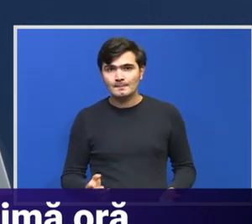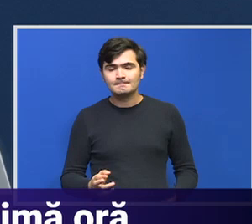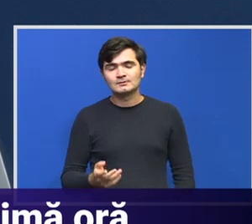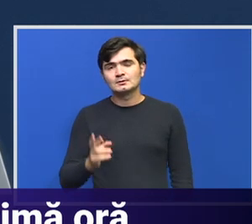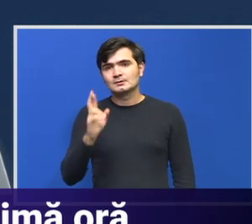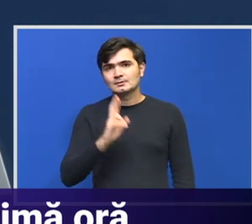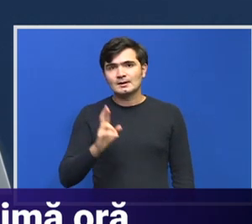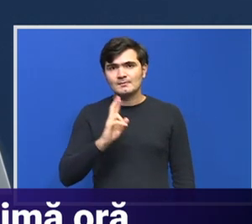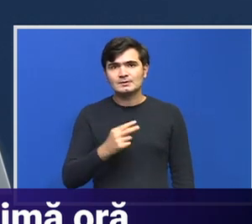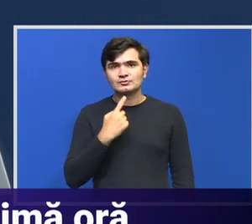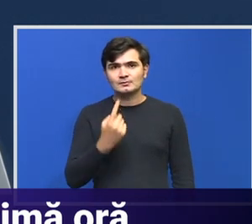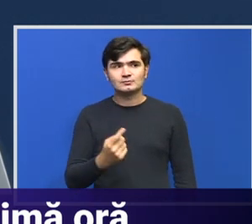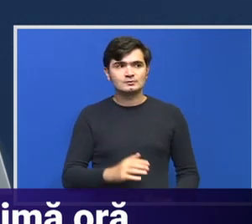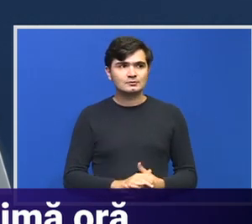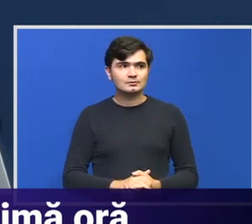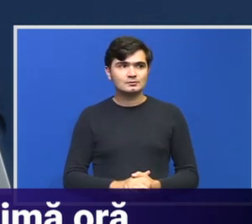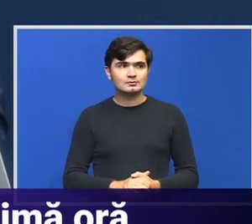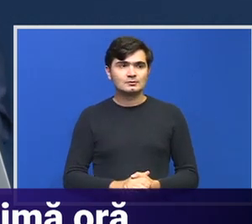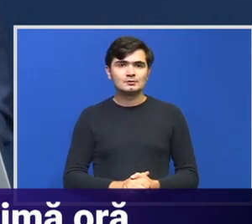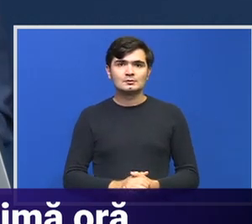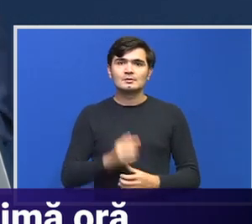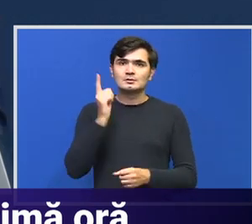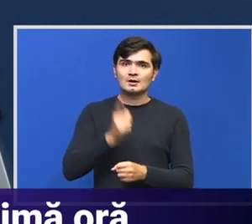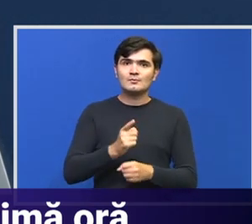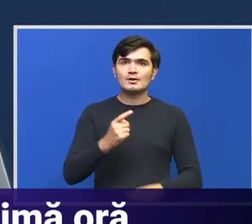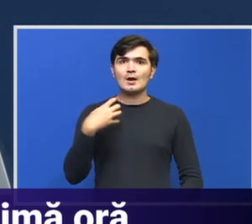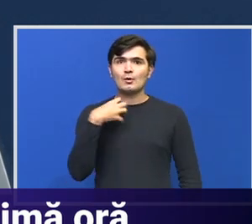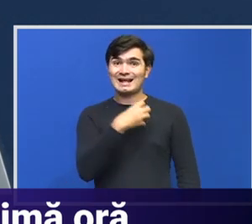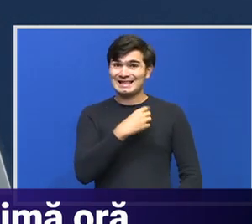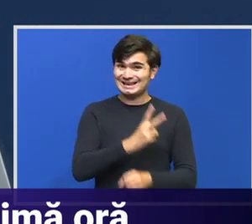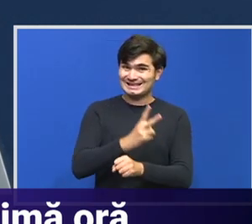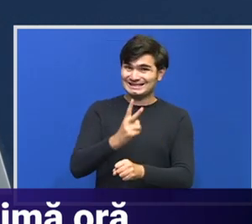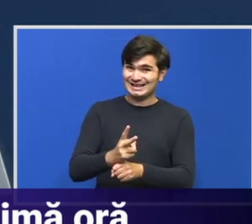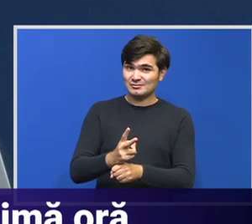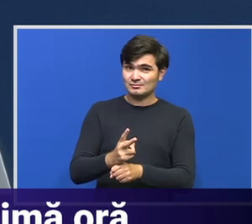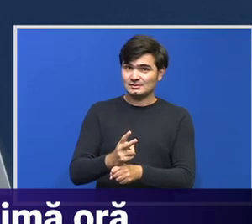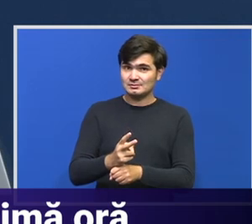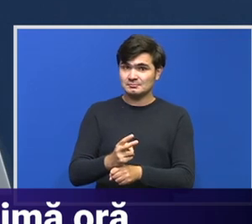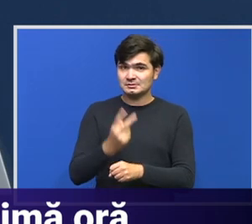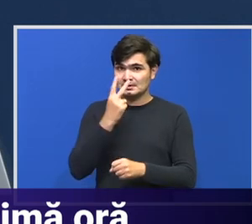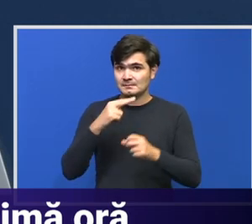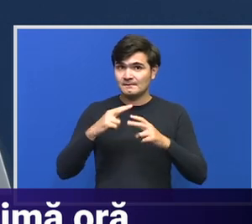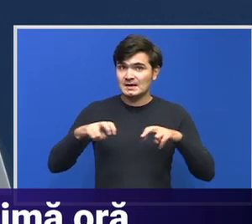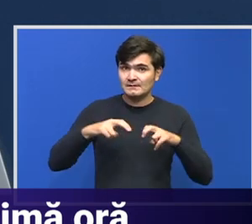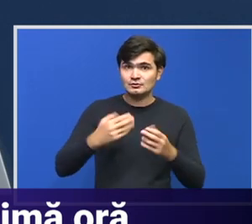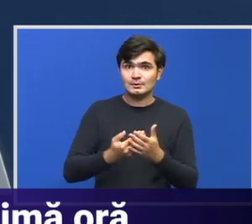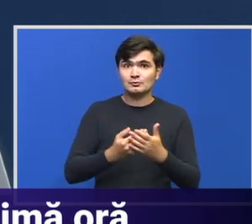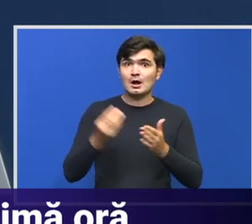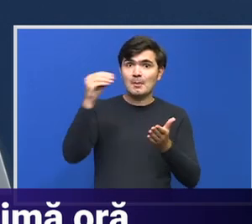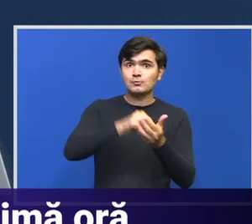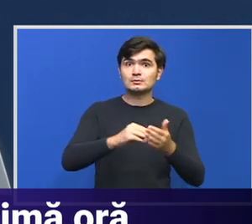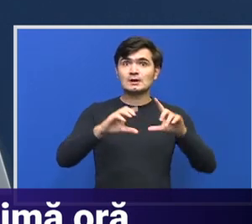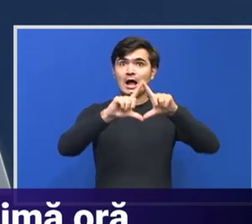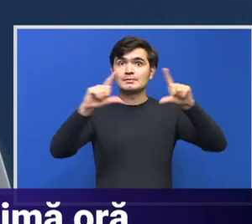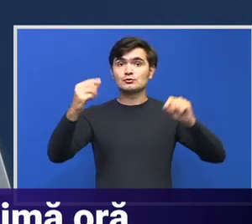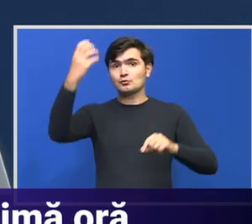Repet răspunsul meu. Să se sesizeze pentru a verifica, pentru că vorbim de un atent al guvernului, oricine poate folosi atentul guvernului,